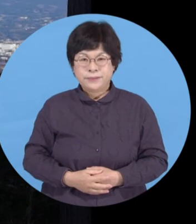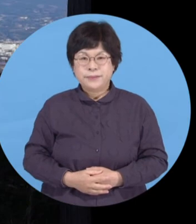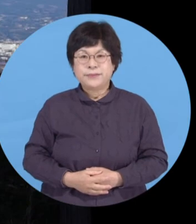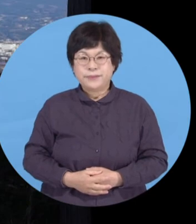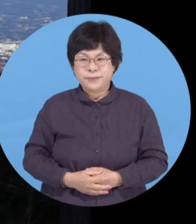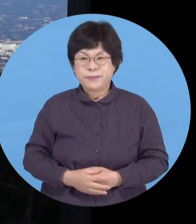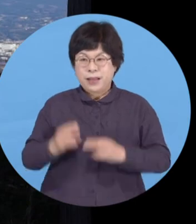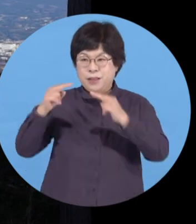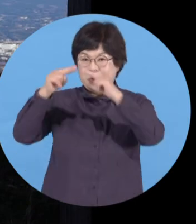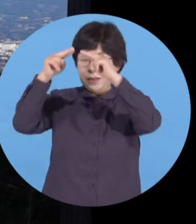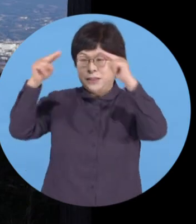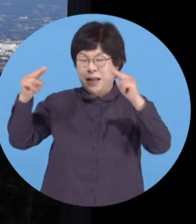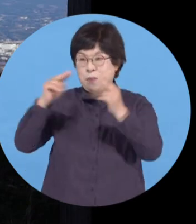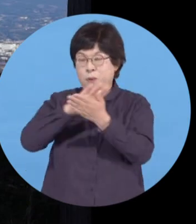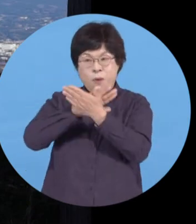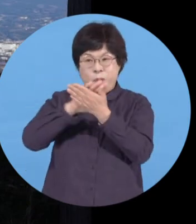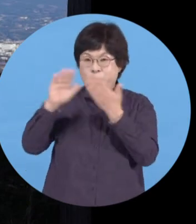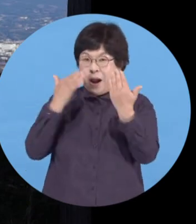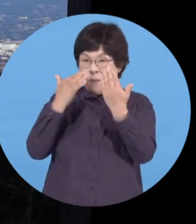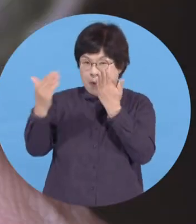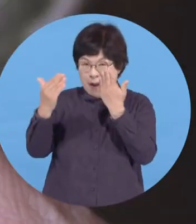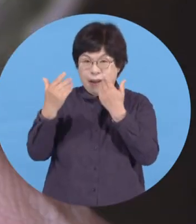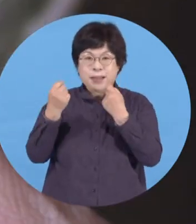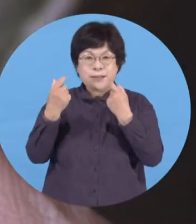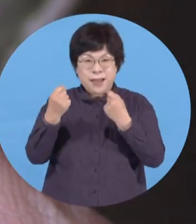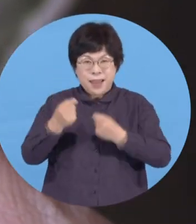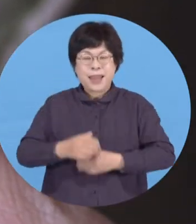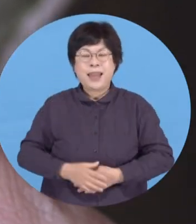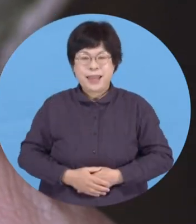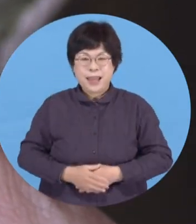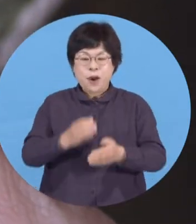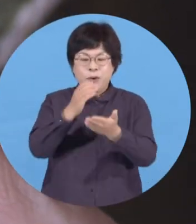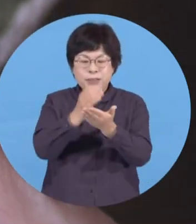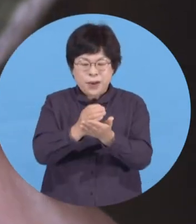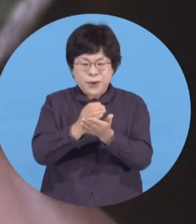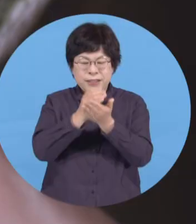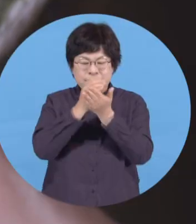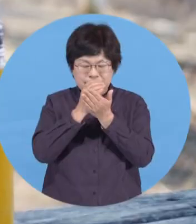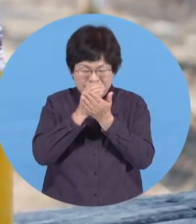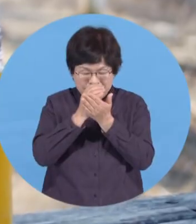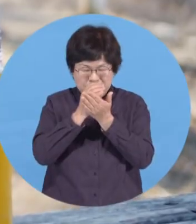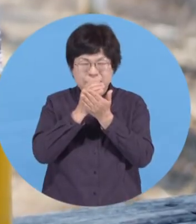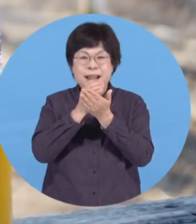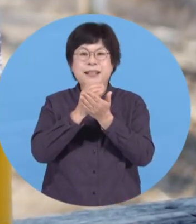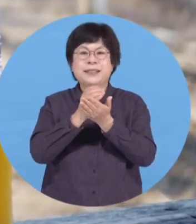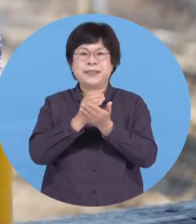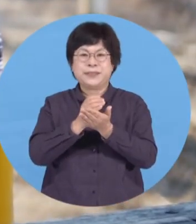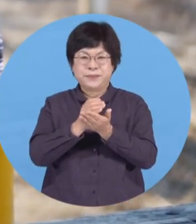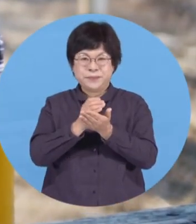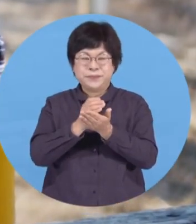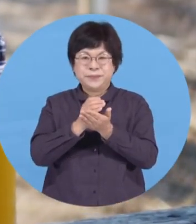圧倒的な美しさですね。いただきます。